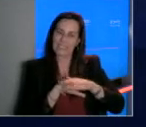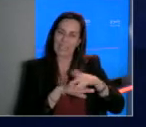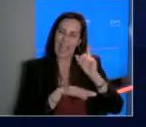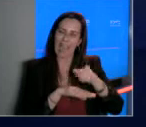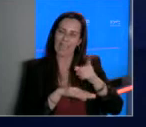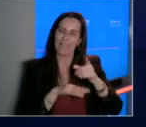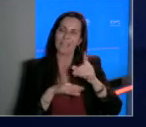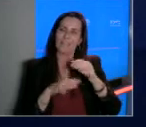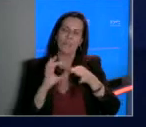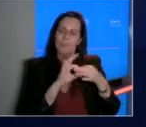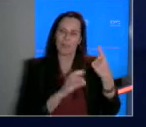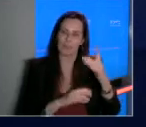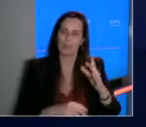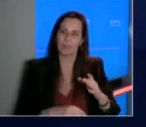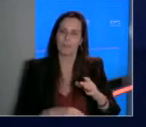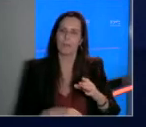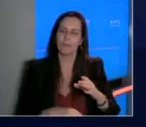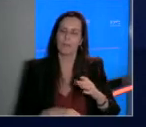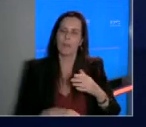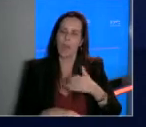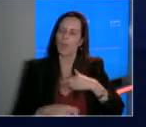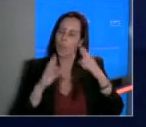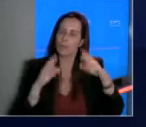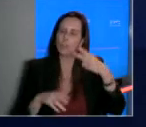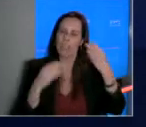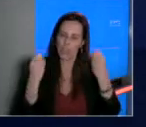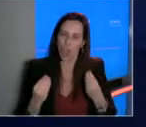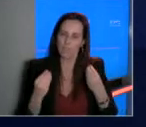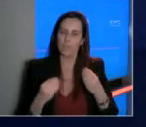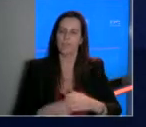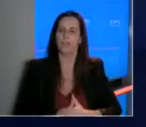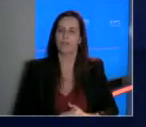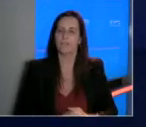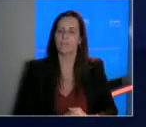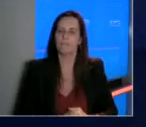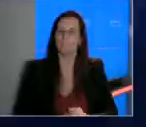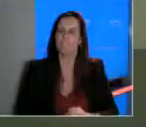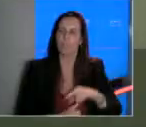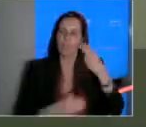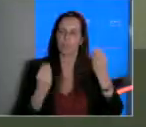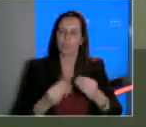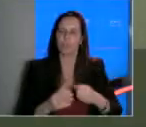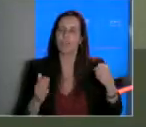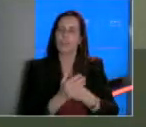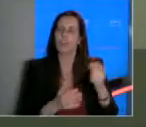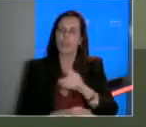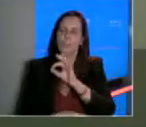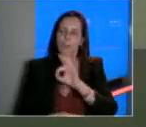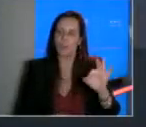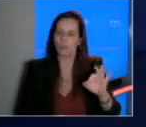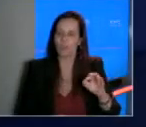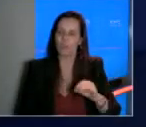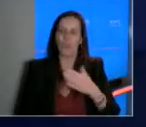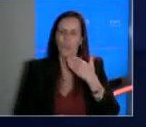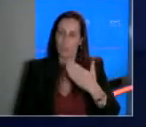אני צריך רק את המשפט סיכום, אני איתך, אנחנו מקווים שיהיה טוב. אני שיהיה טוב. סוף שבוע מצוין לך, מירי